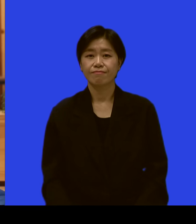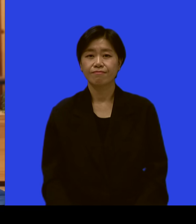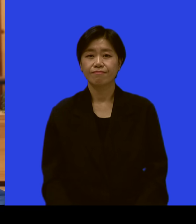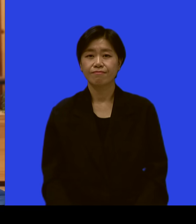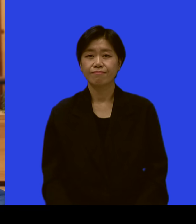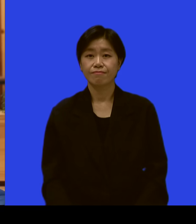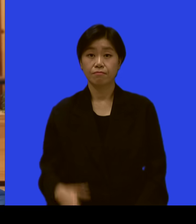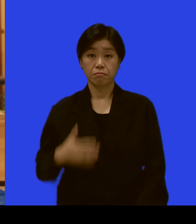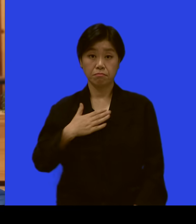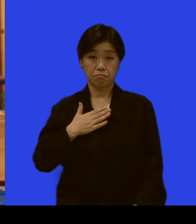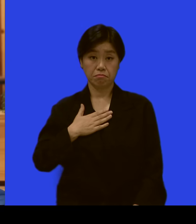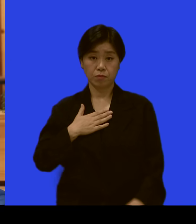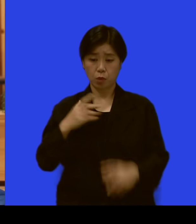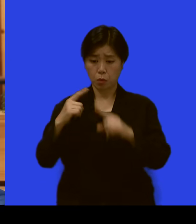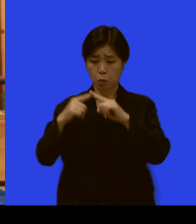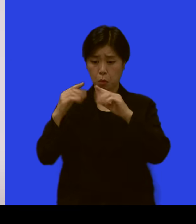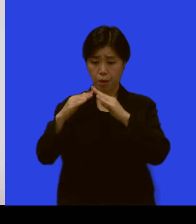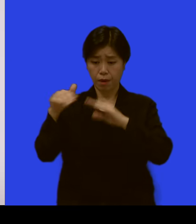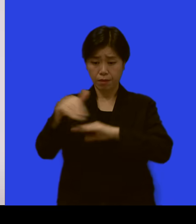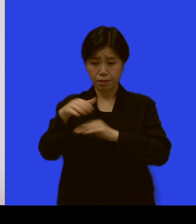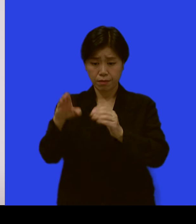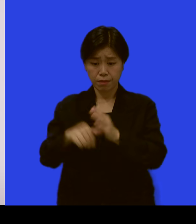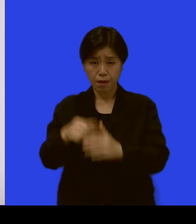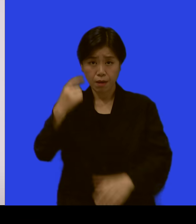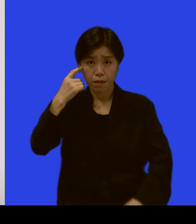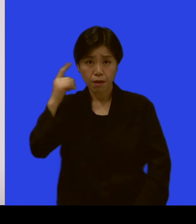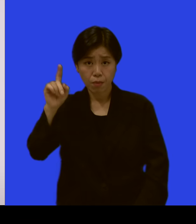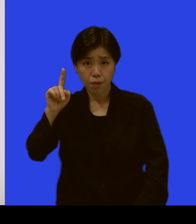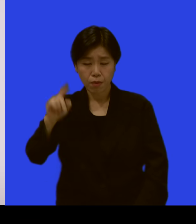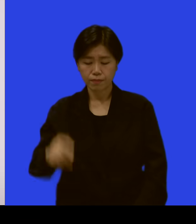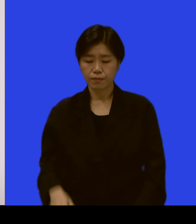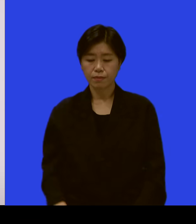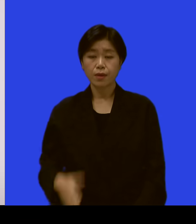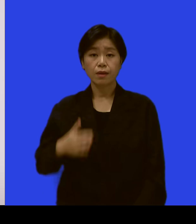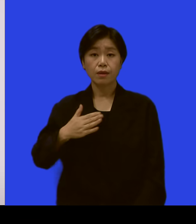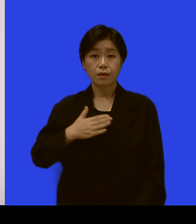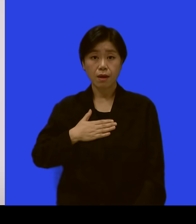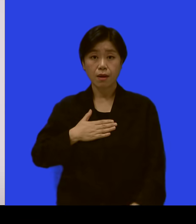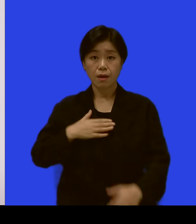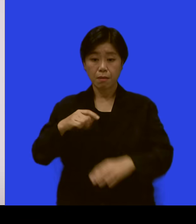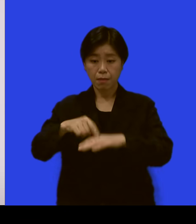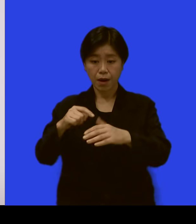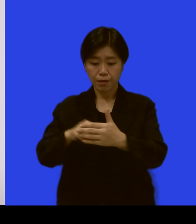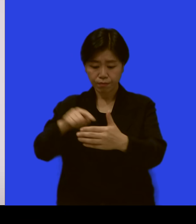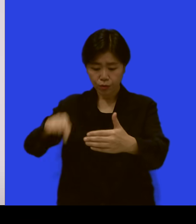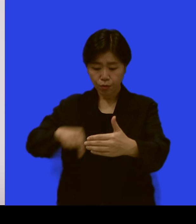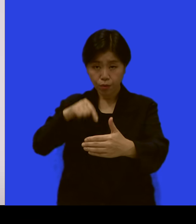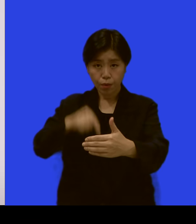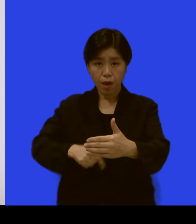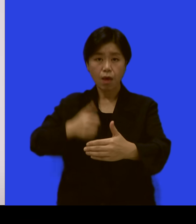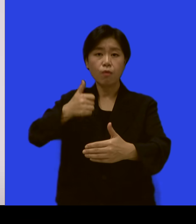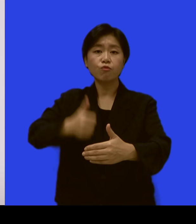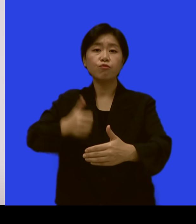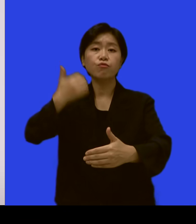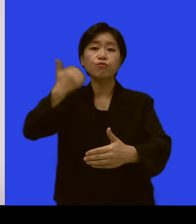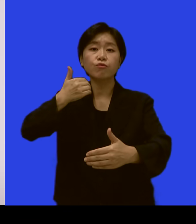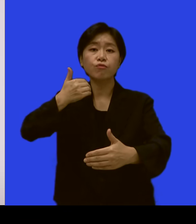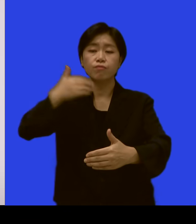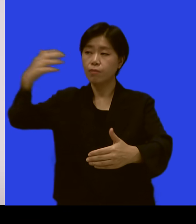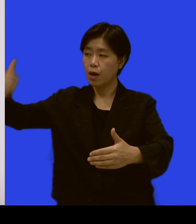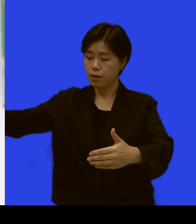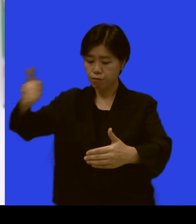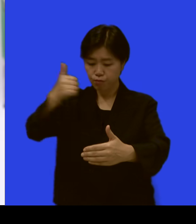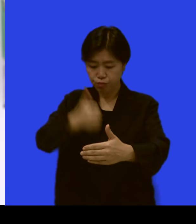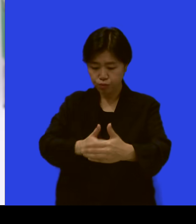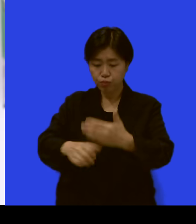제가 교회에 있으면서 들었던 생각은 네. 저는 사역이 내가 내 마음 안에 주인이 하나님이실 때 하는 모든 일이라는